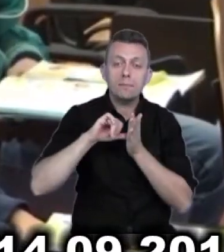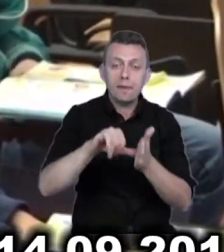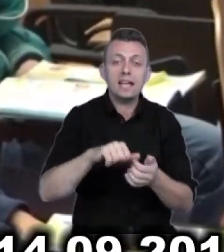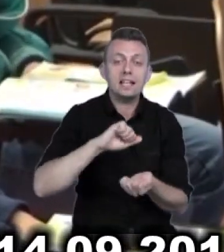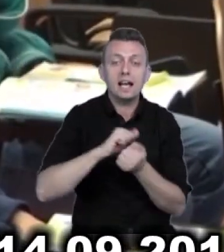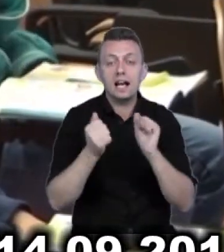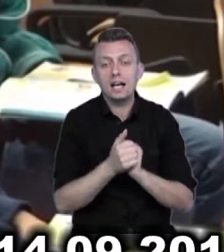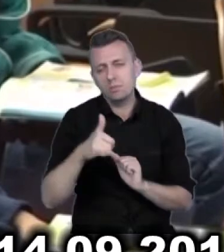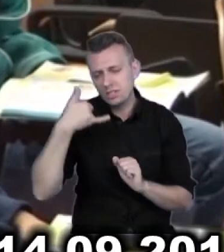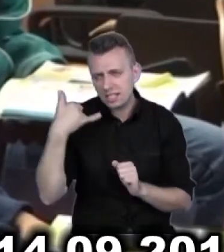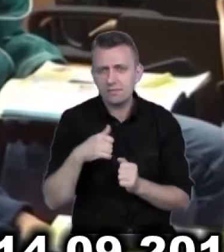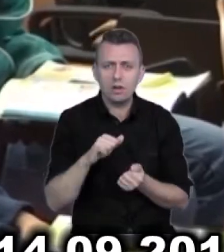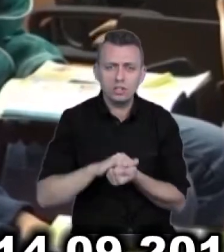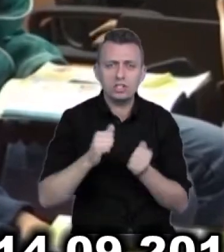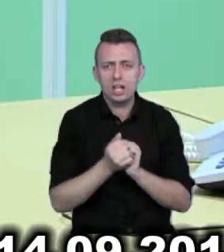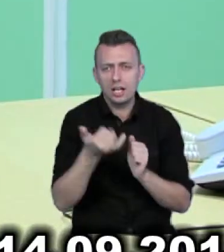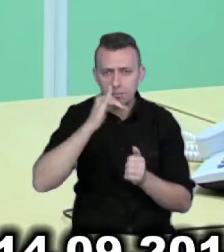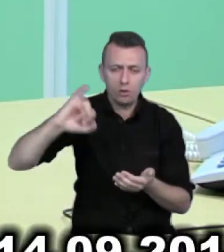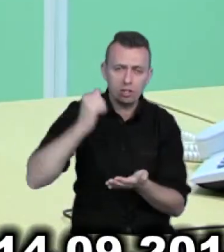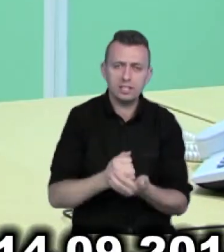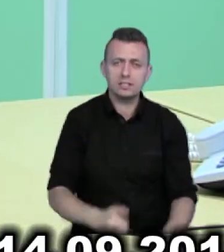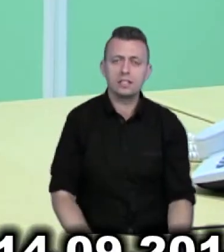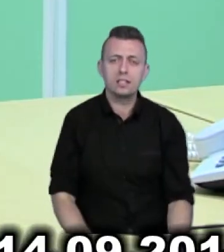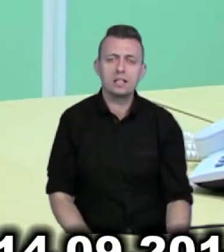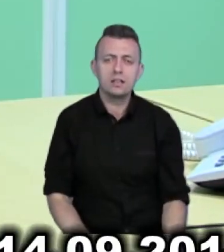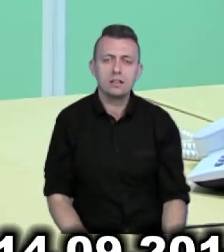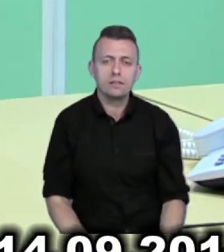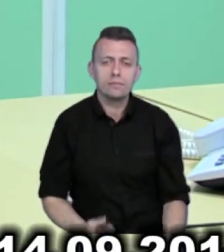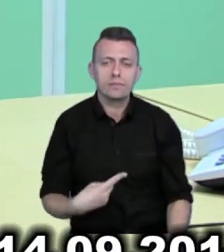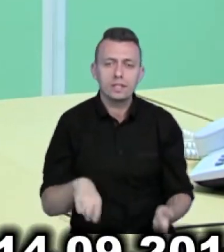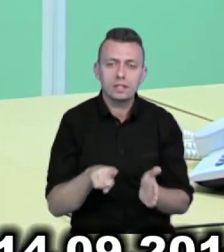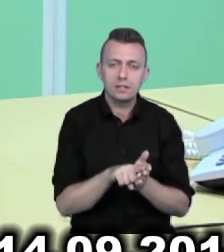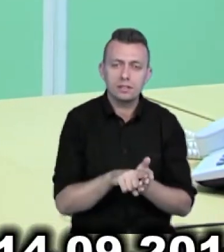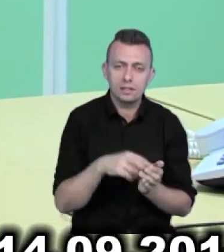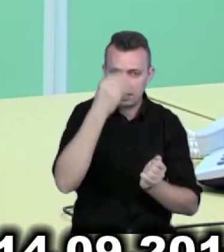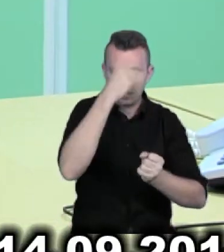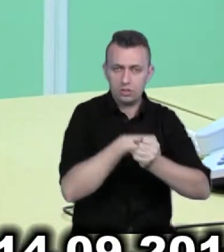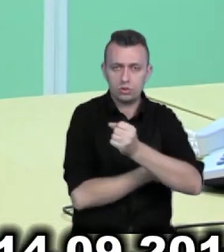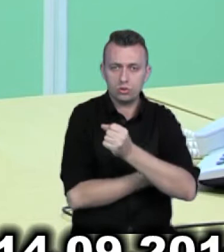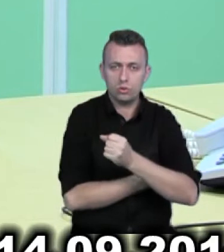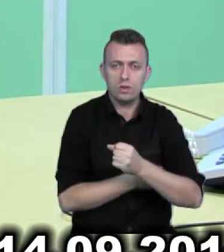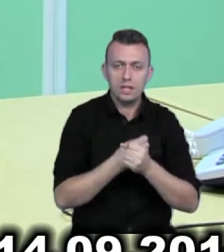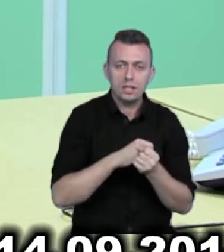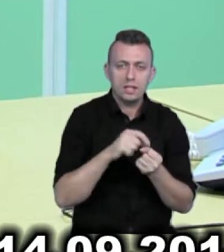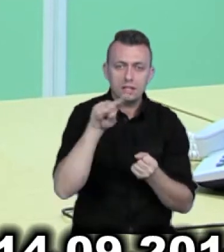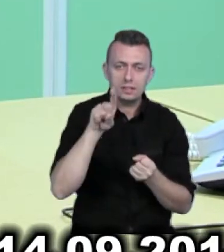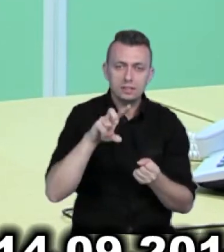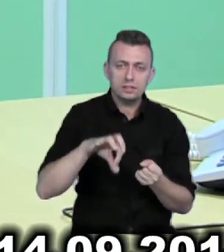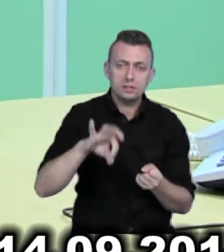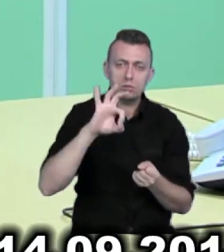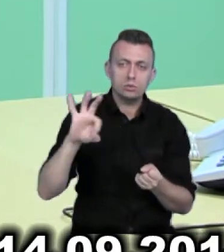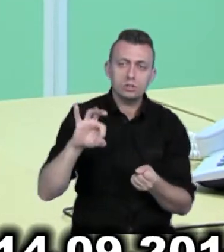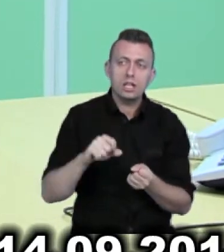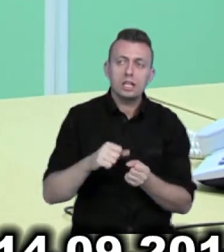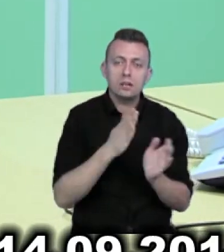społecznych poszerzyło blisko 30 tysięcy uczniów. Dla szkół Zakład Ubezpieczeń Społecznych